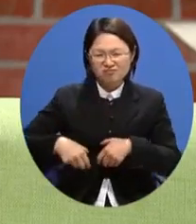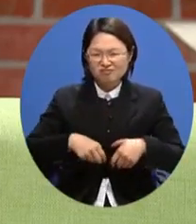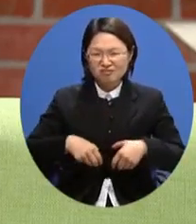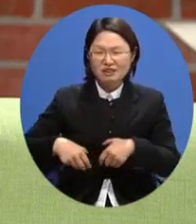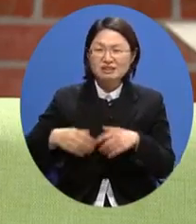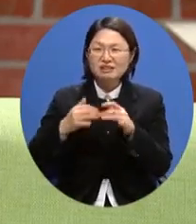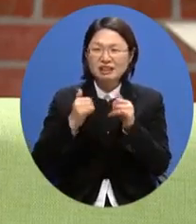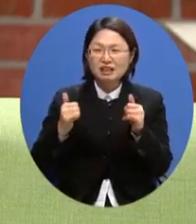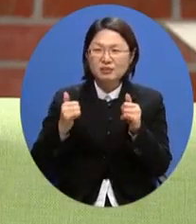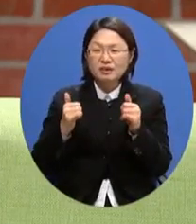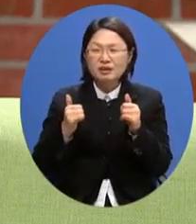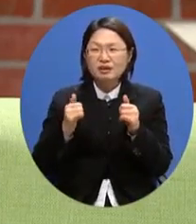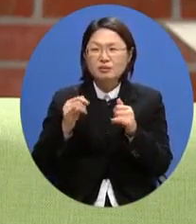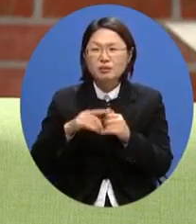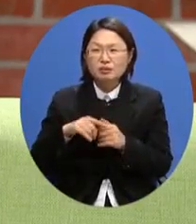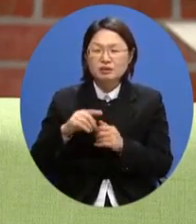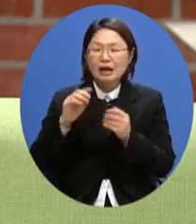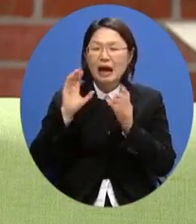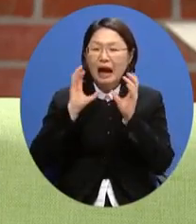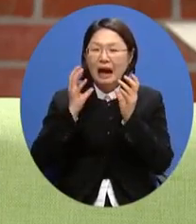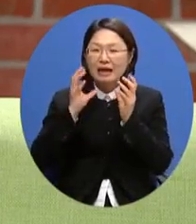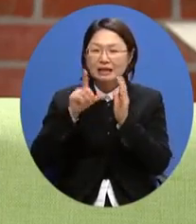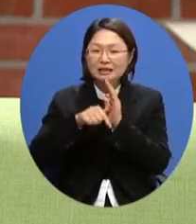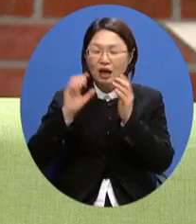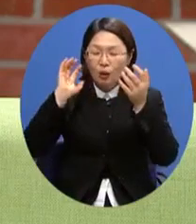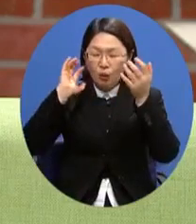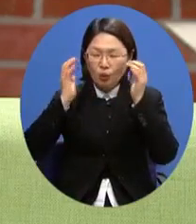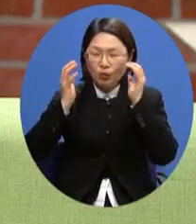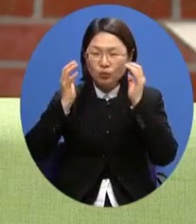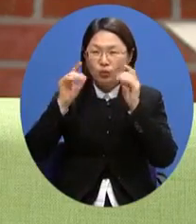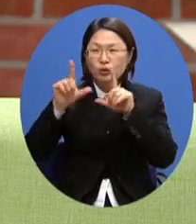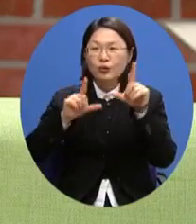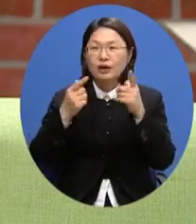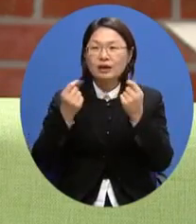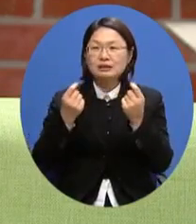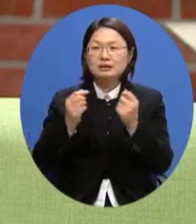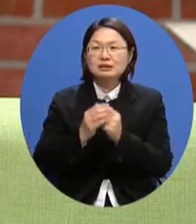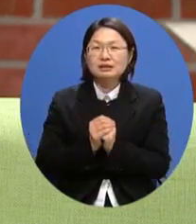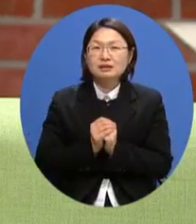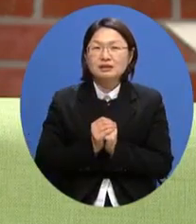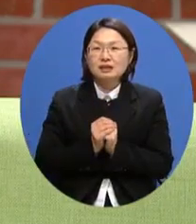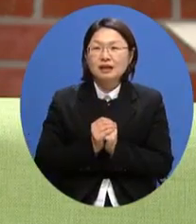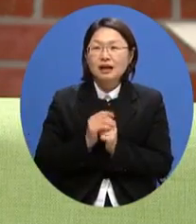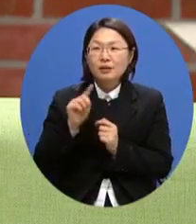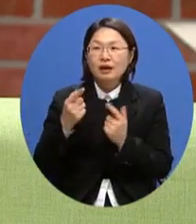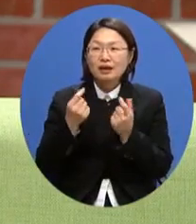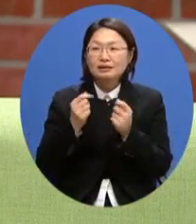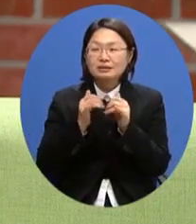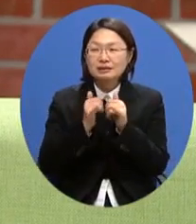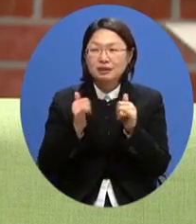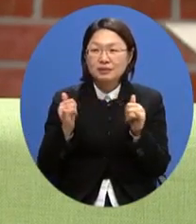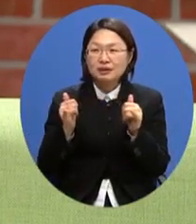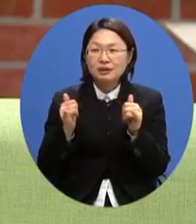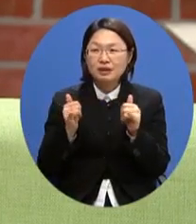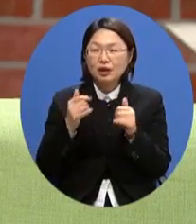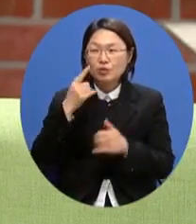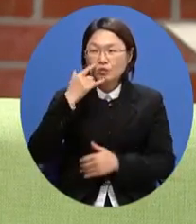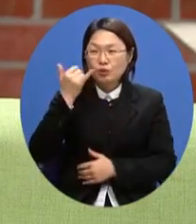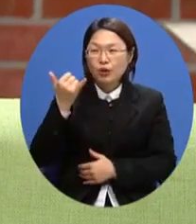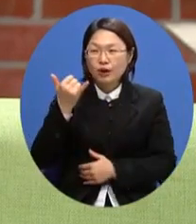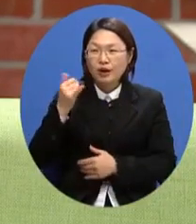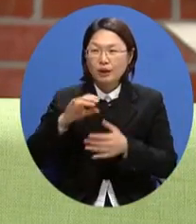또 아동애착에서 혼돈형에 해당되는 미해결형이에요. 이런 분들은 되게 부모와의